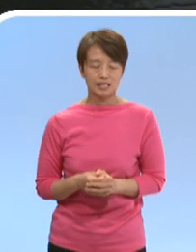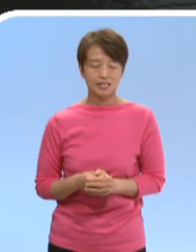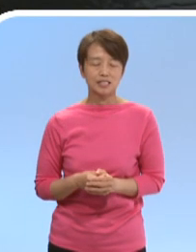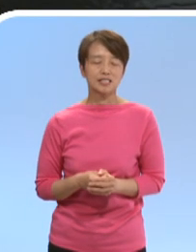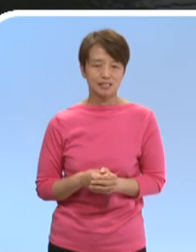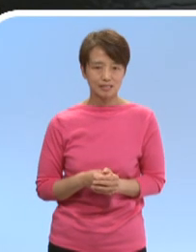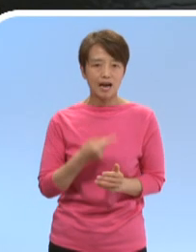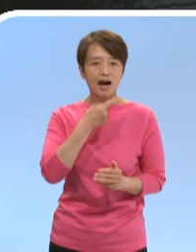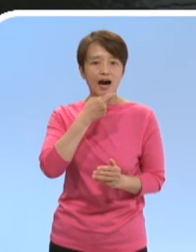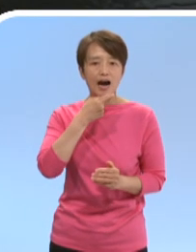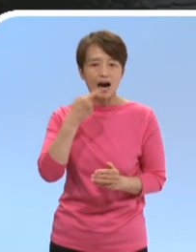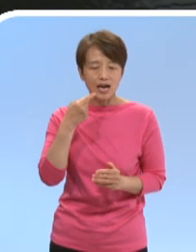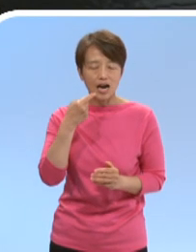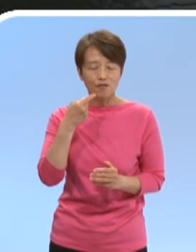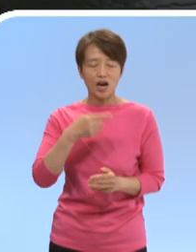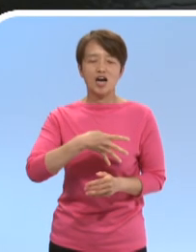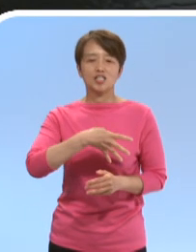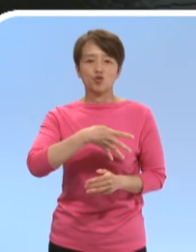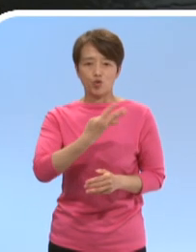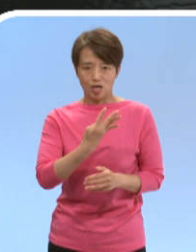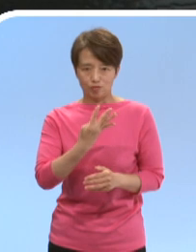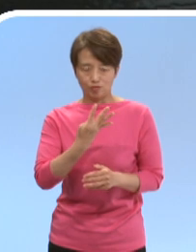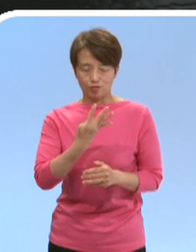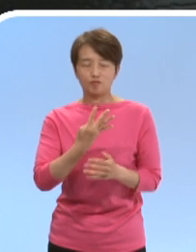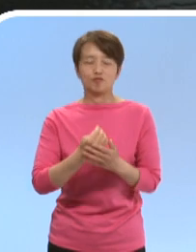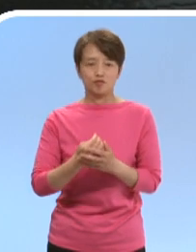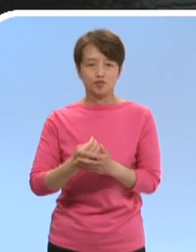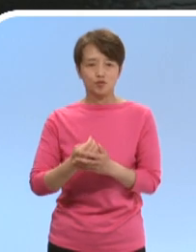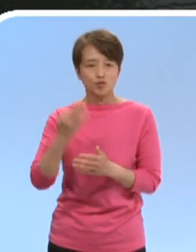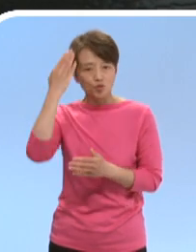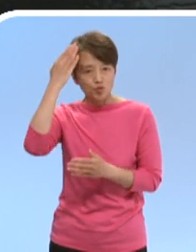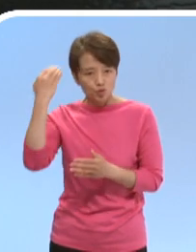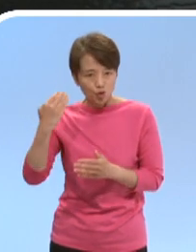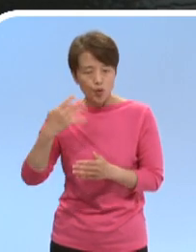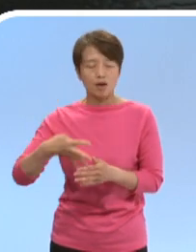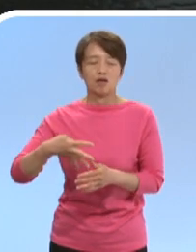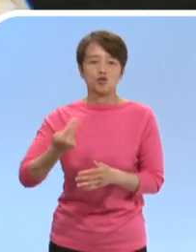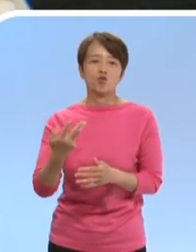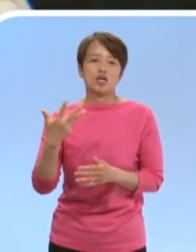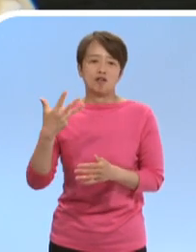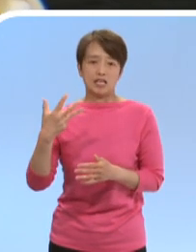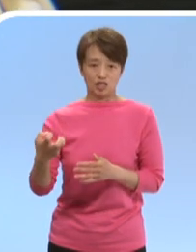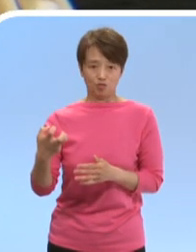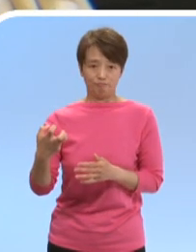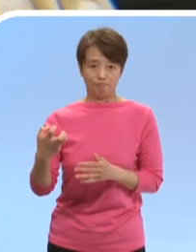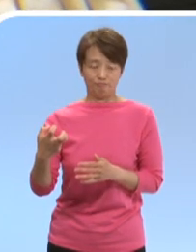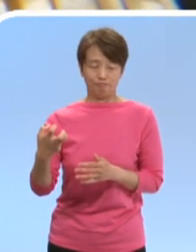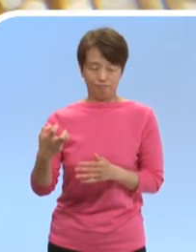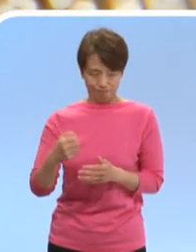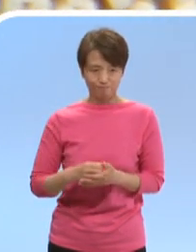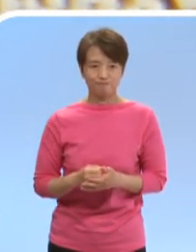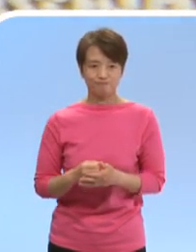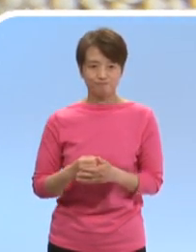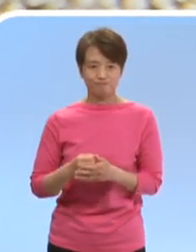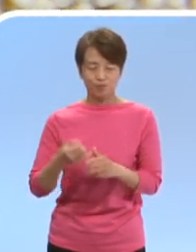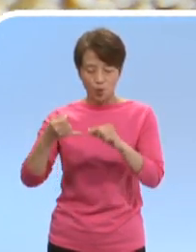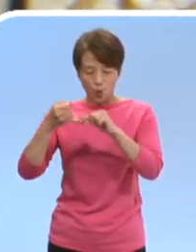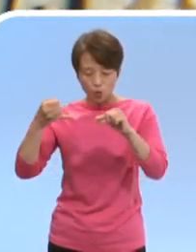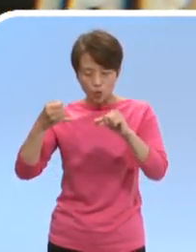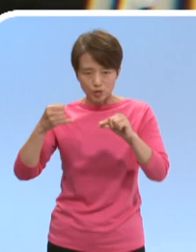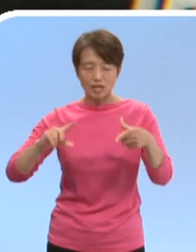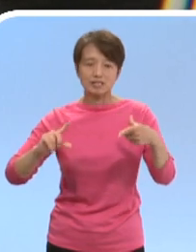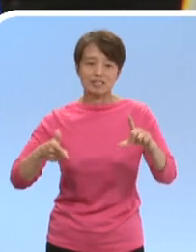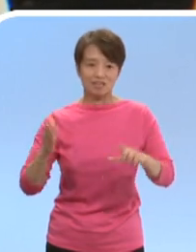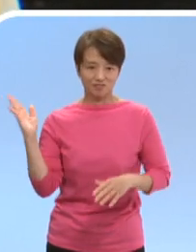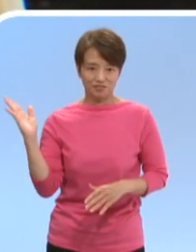上級赤帯はおよそ400本、特級黒帯はおよそ480本と、その細